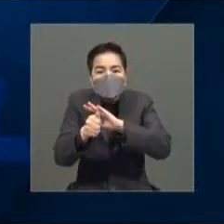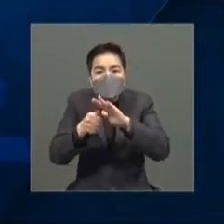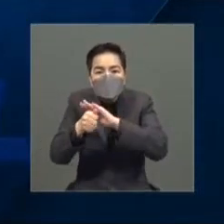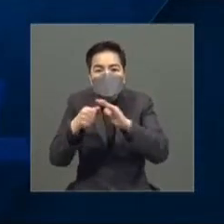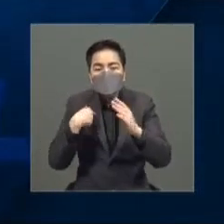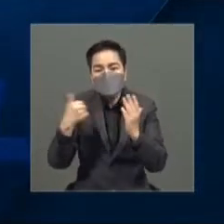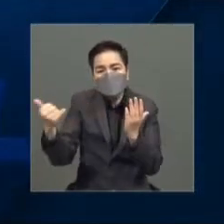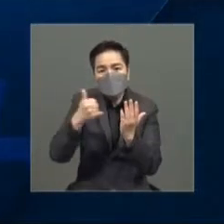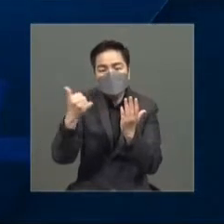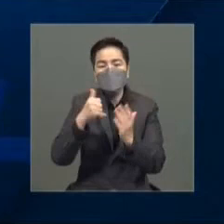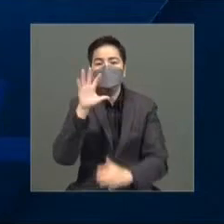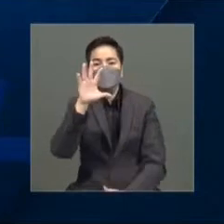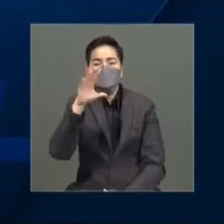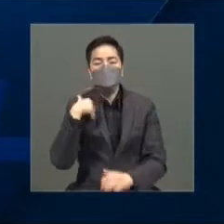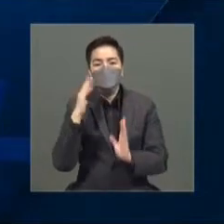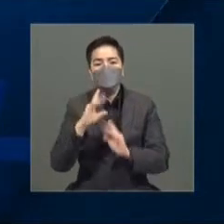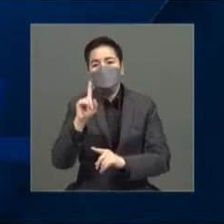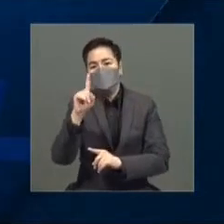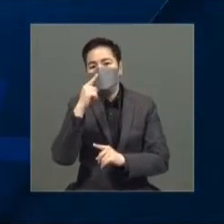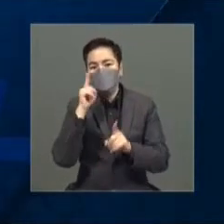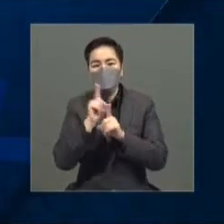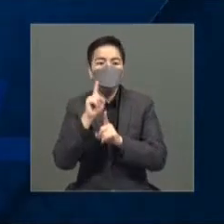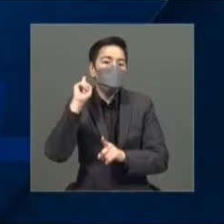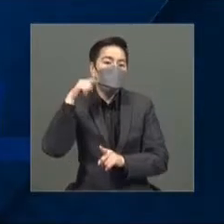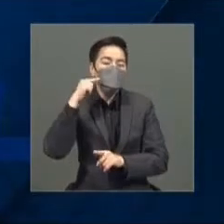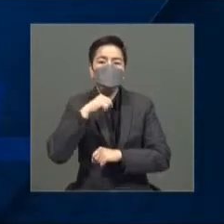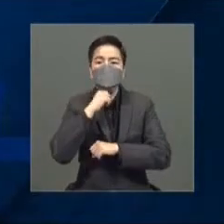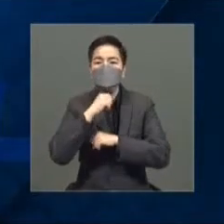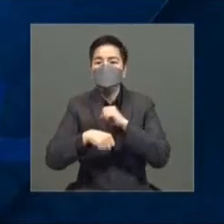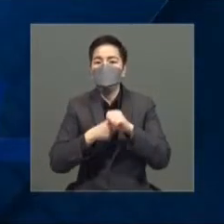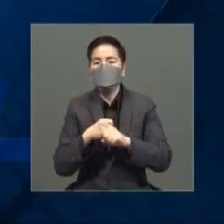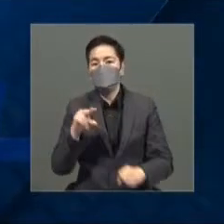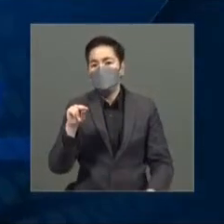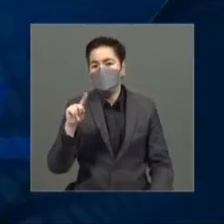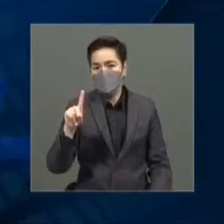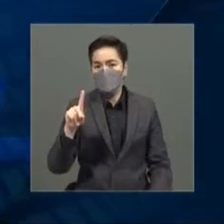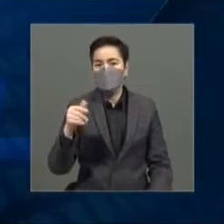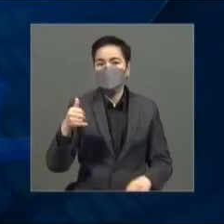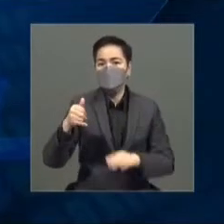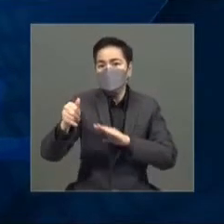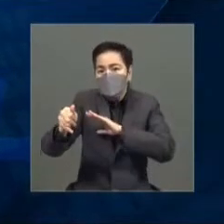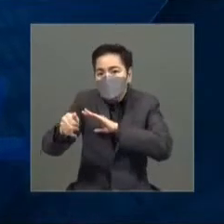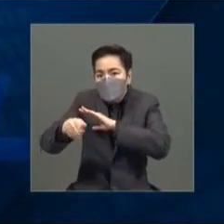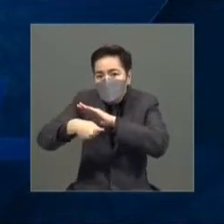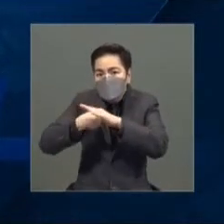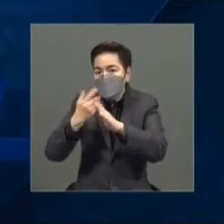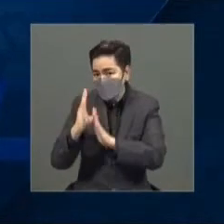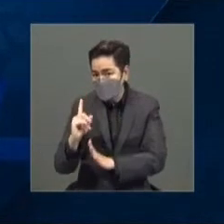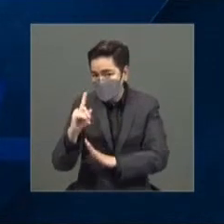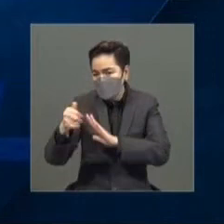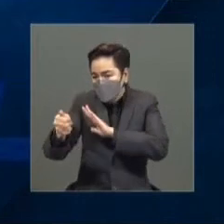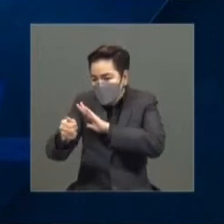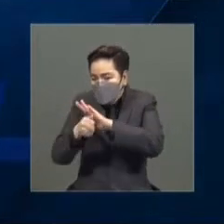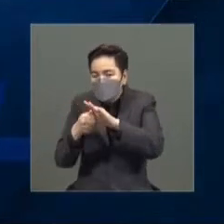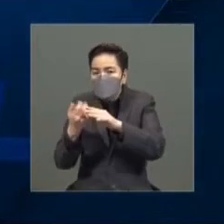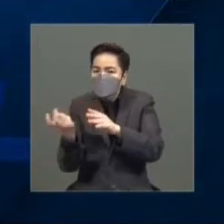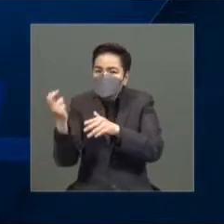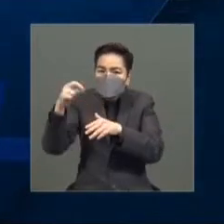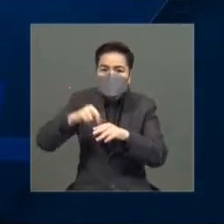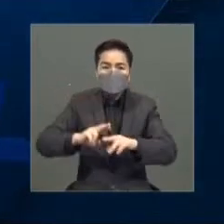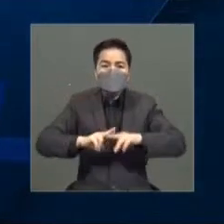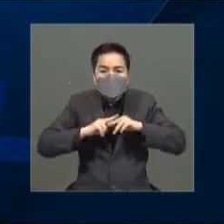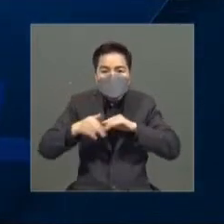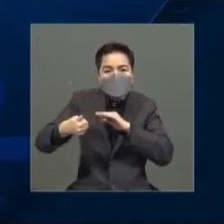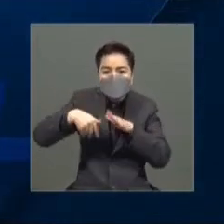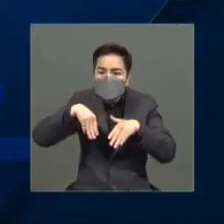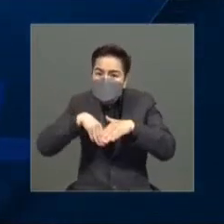5รายมี1รายนะคะเป็นผู้หญิง31ปีที่ผ่านมาทางช่องทางธรรมชาติแล้วก็อย่างที่เห็นนะ